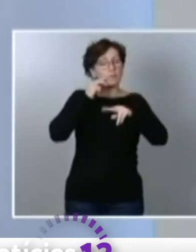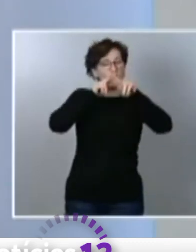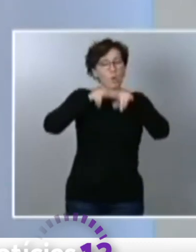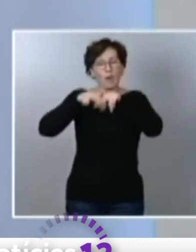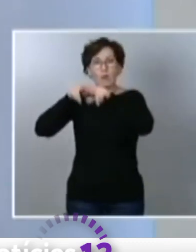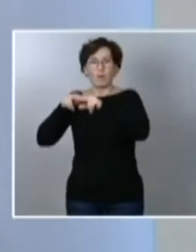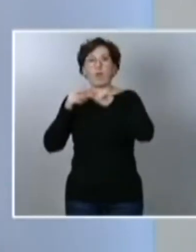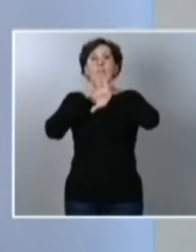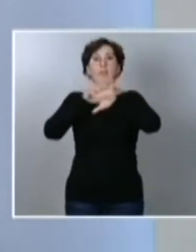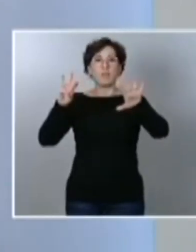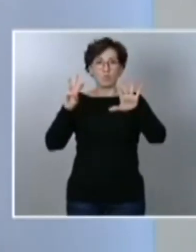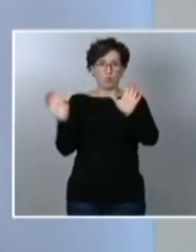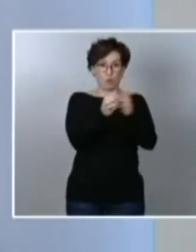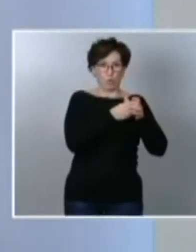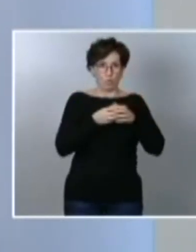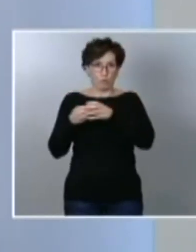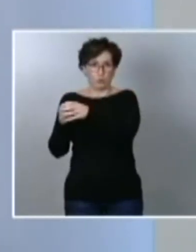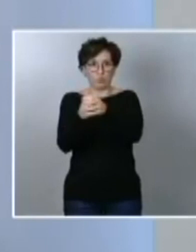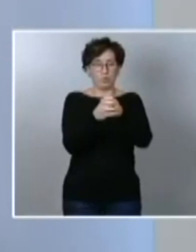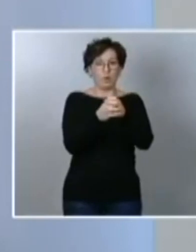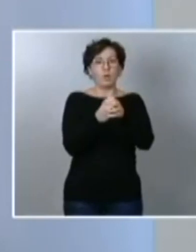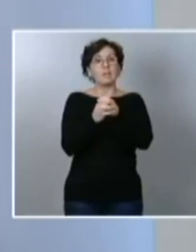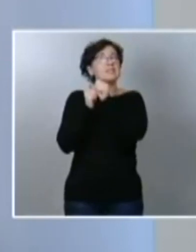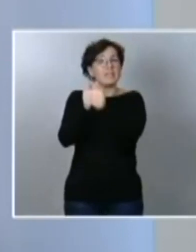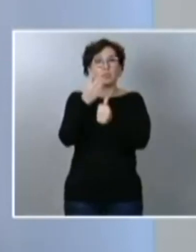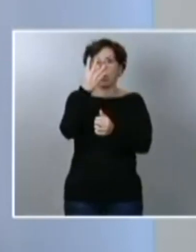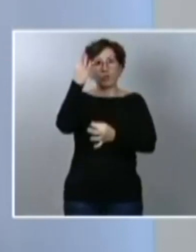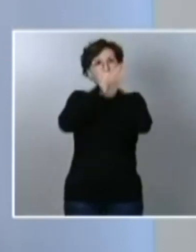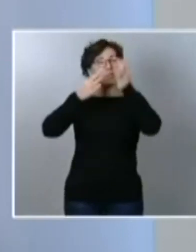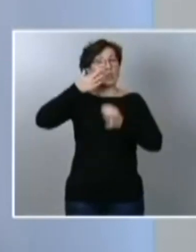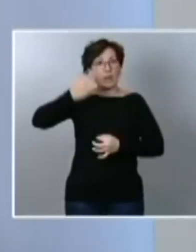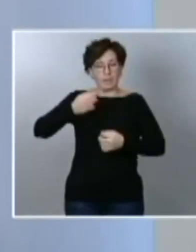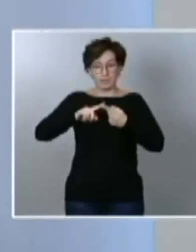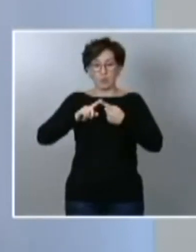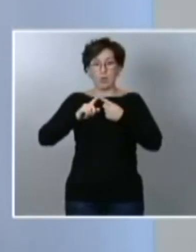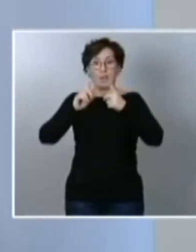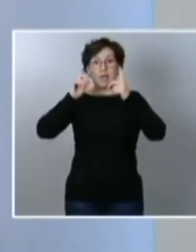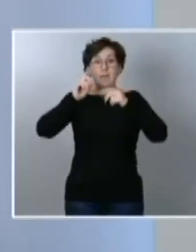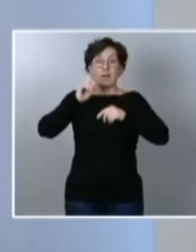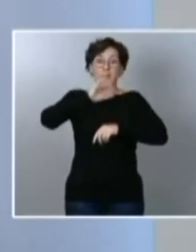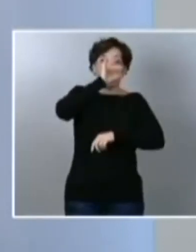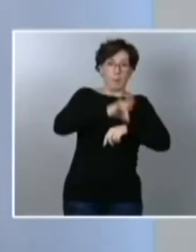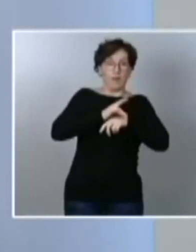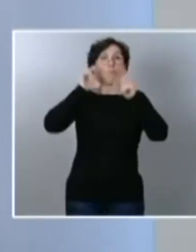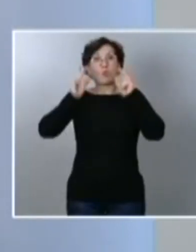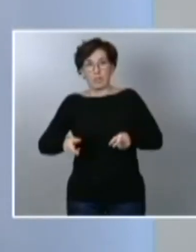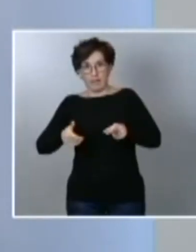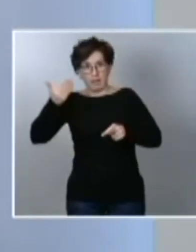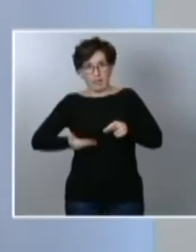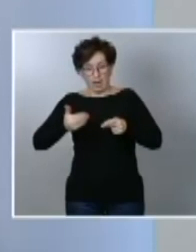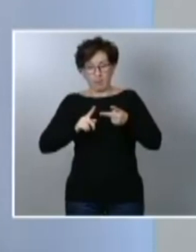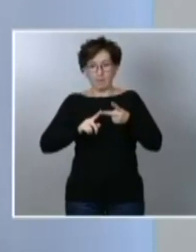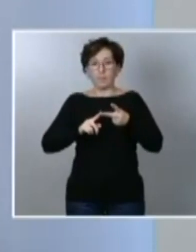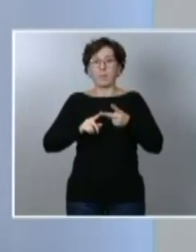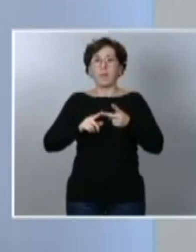poblacionales en función de 4 criterios de riesgo: el riesgo de morbilidad grave y mortalidad, en primer lugar, el riesgo de exposición a la enfermedad, en